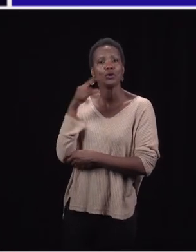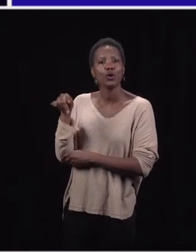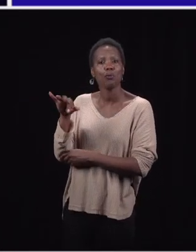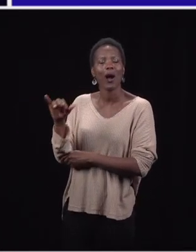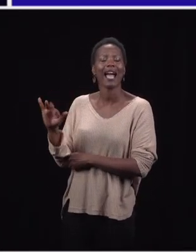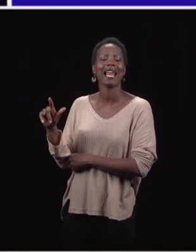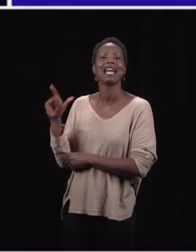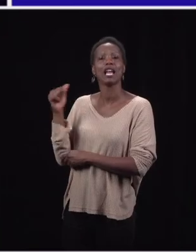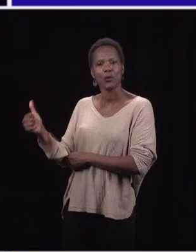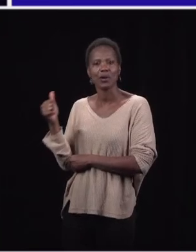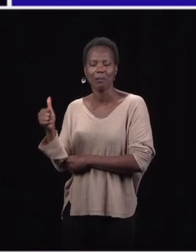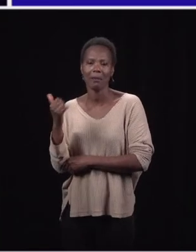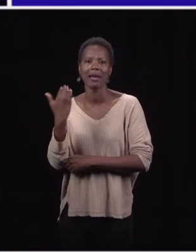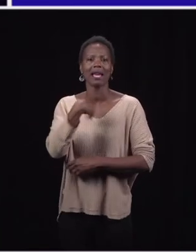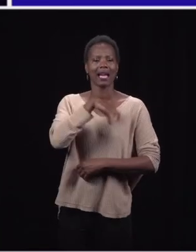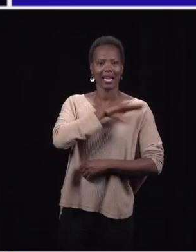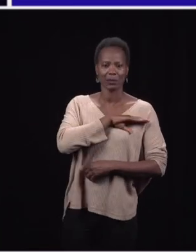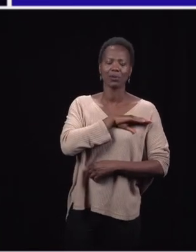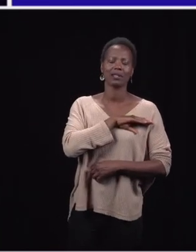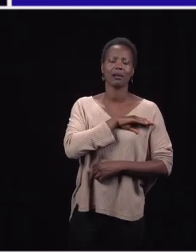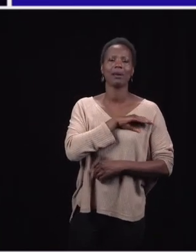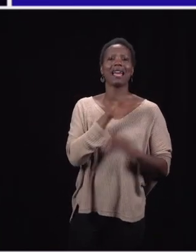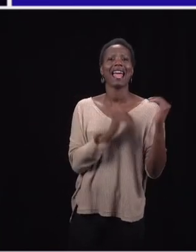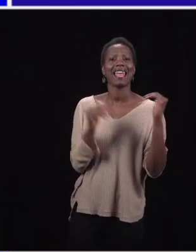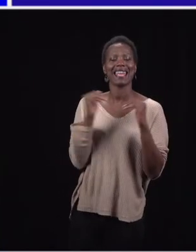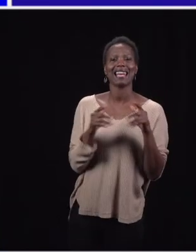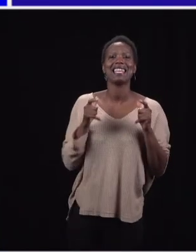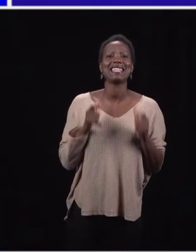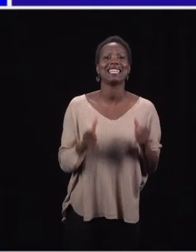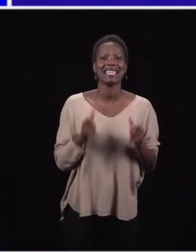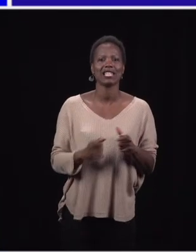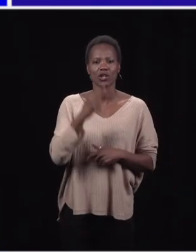chances diversité chez Edge group